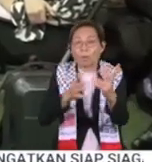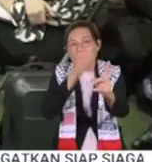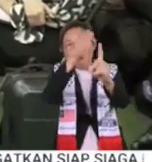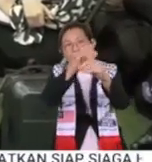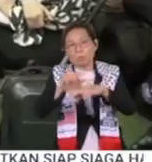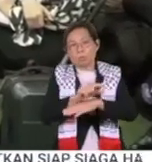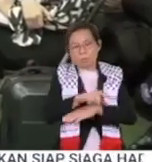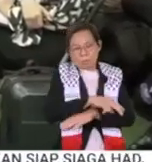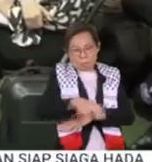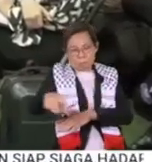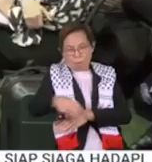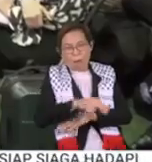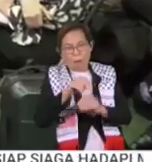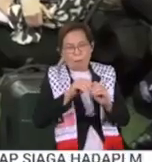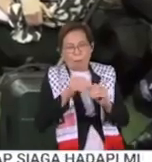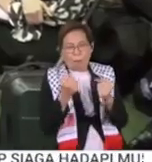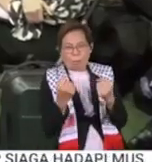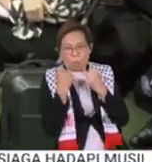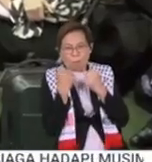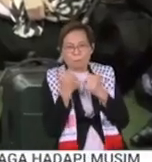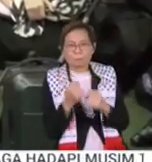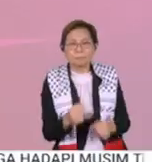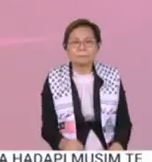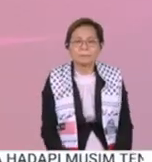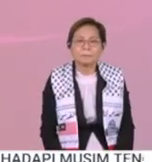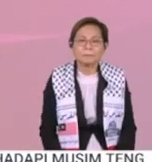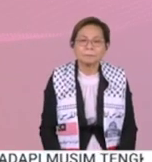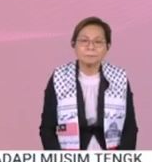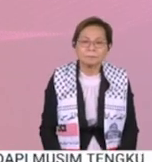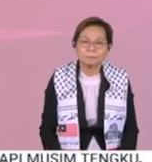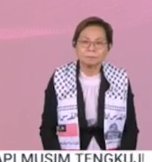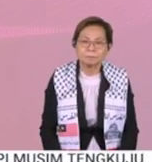penggunaan pengangkutan lebih mampan.